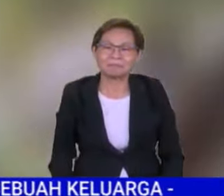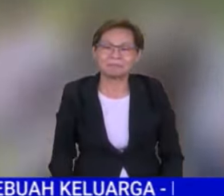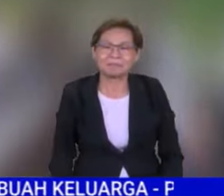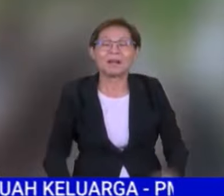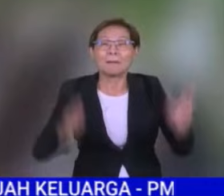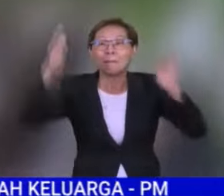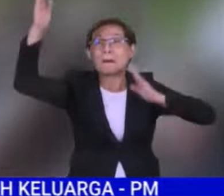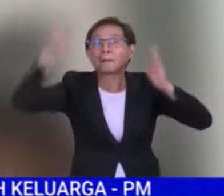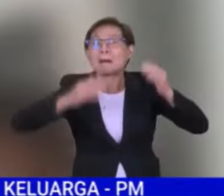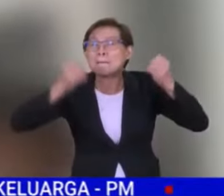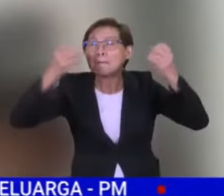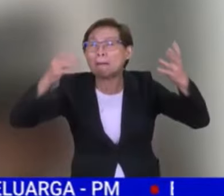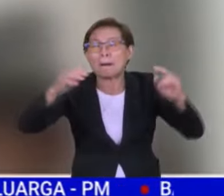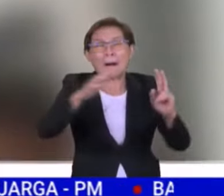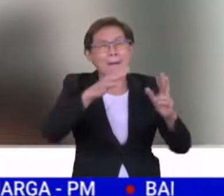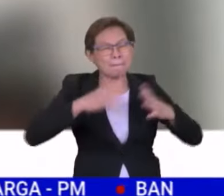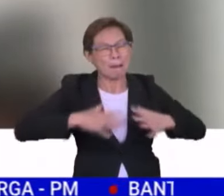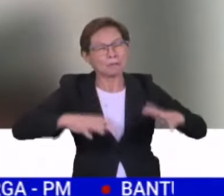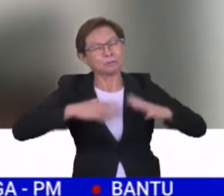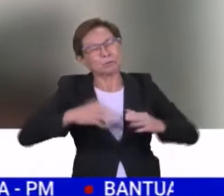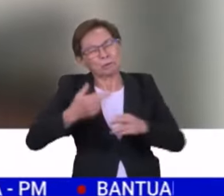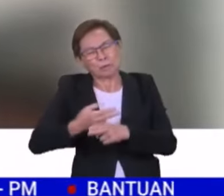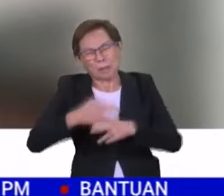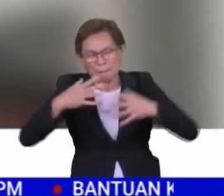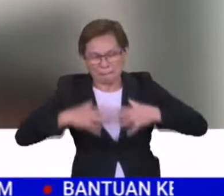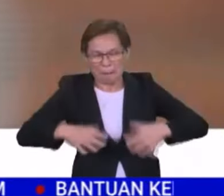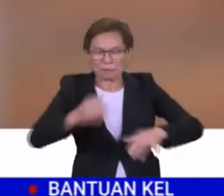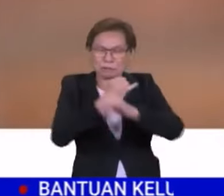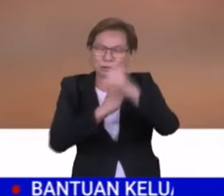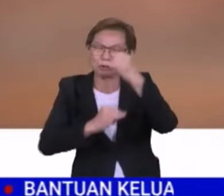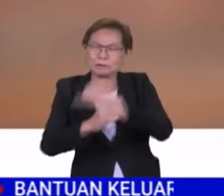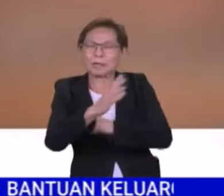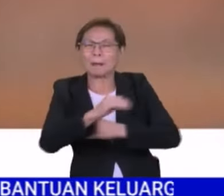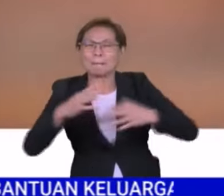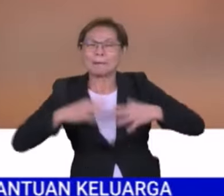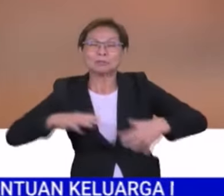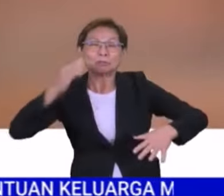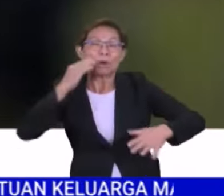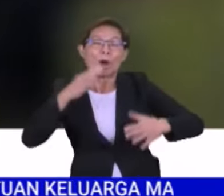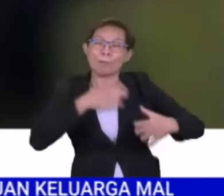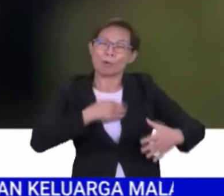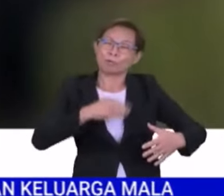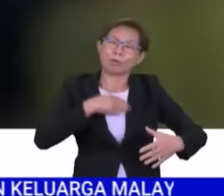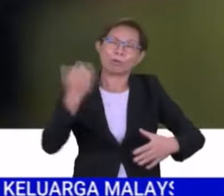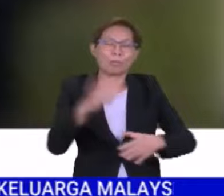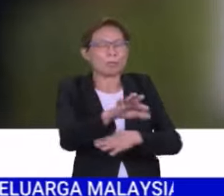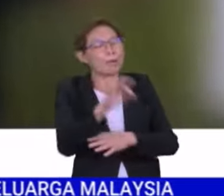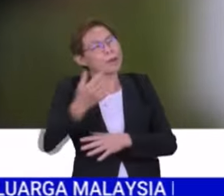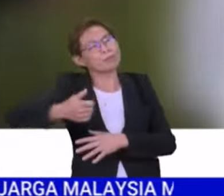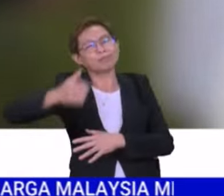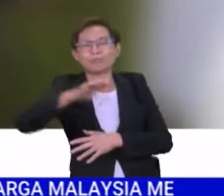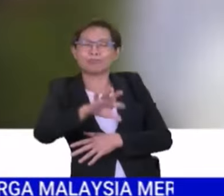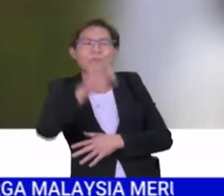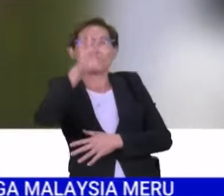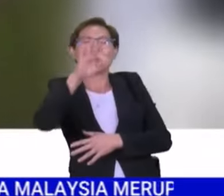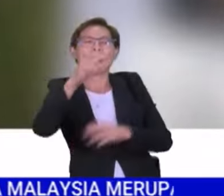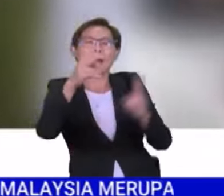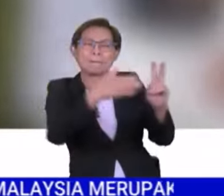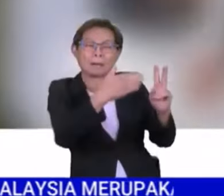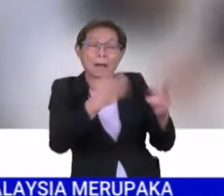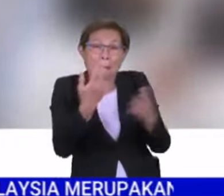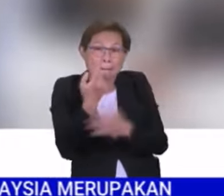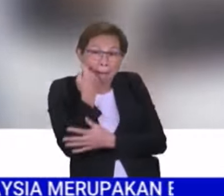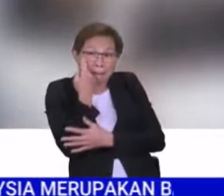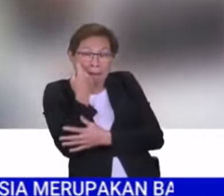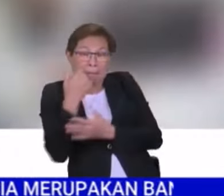Di negara kita, kebanyakan busana ringkas, baju kurung dan baju Melayu berwarna putih sering menjadi pilihan utama pengantin. Baru-baru ini